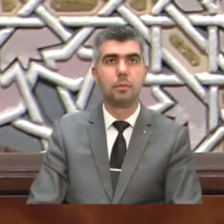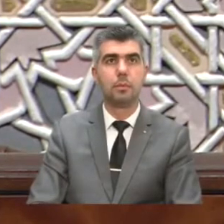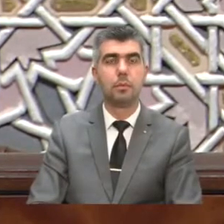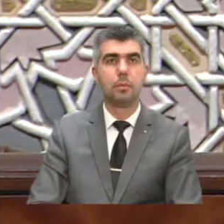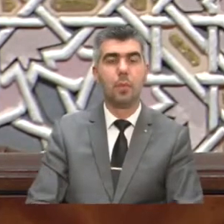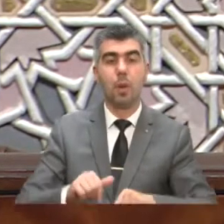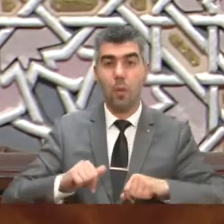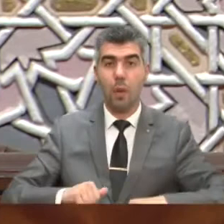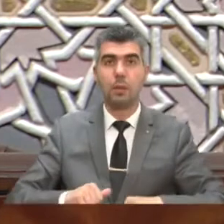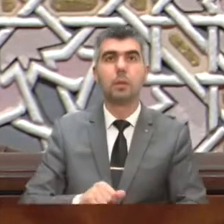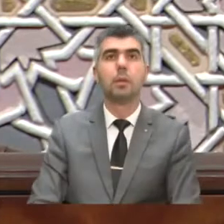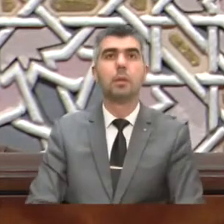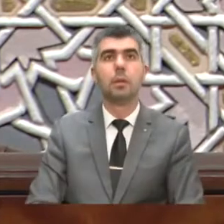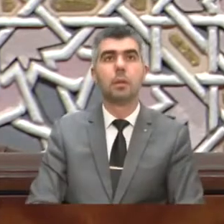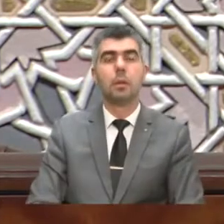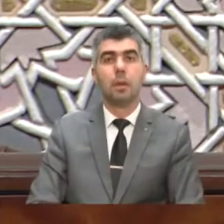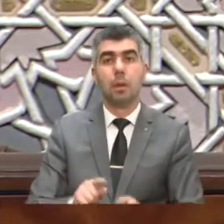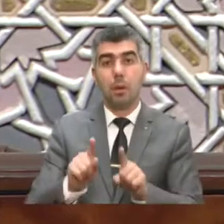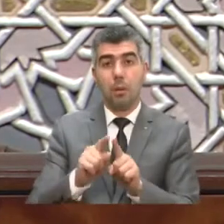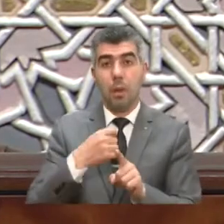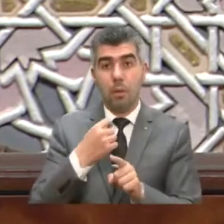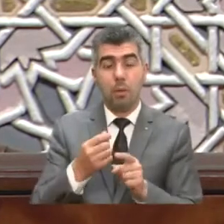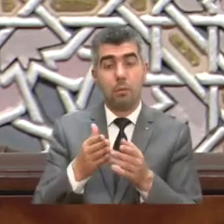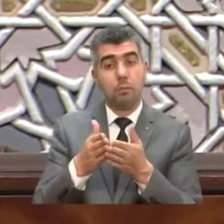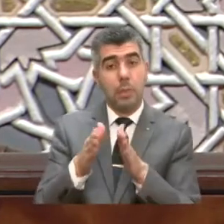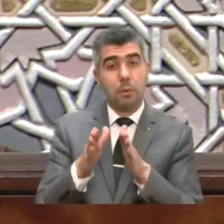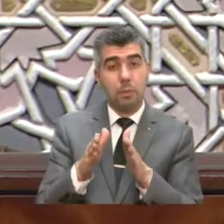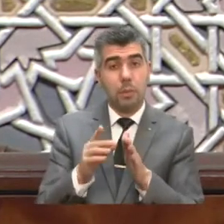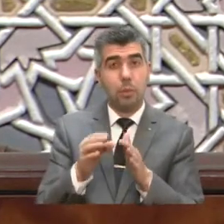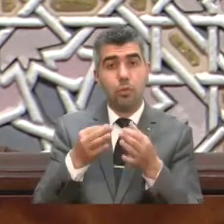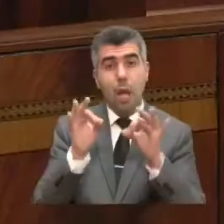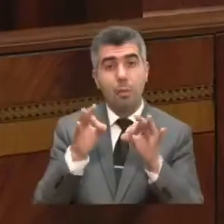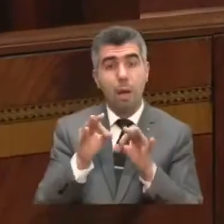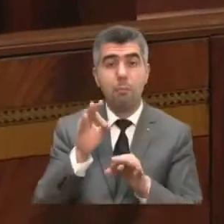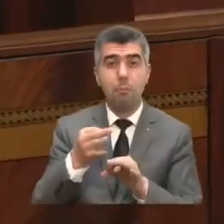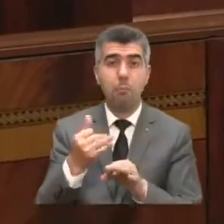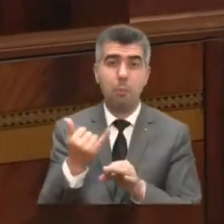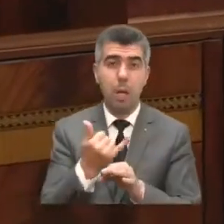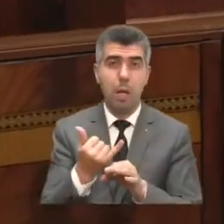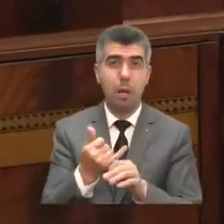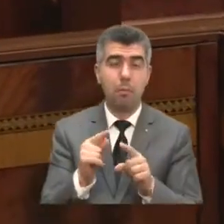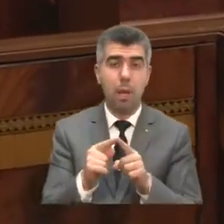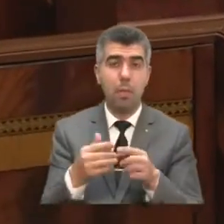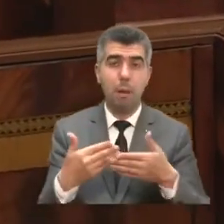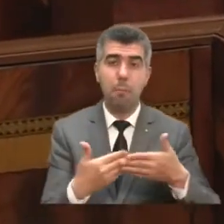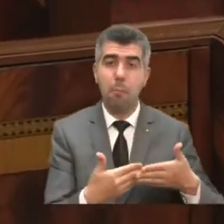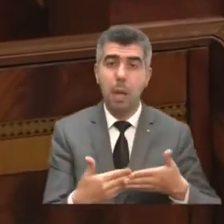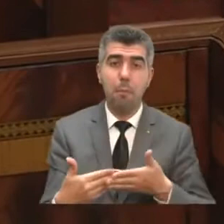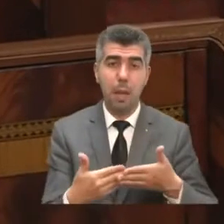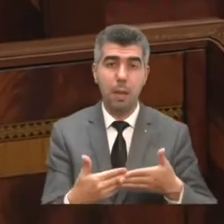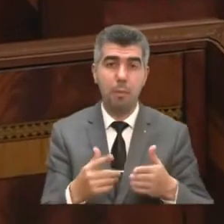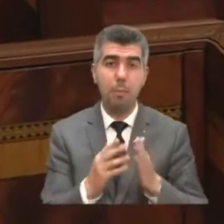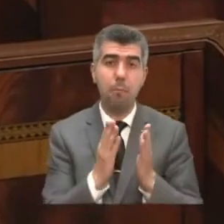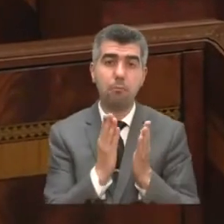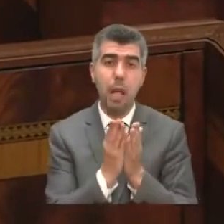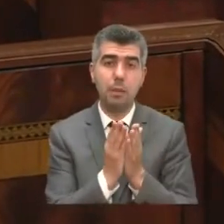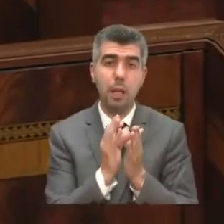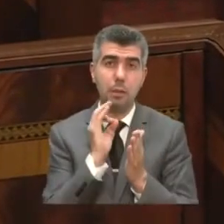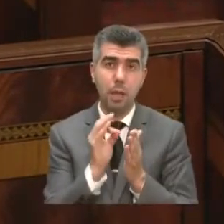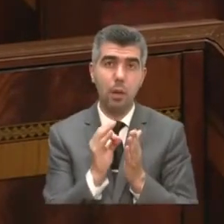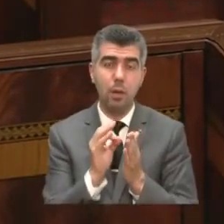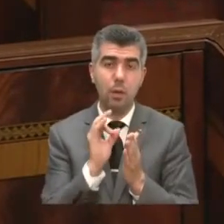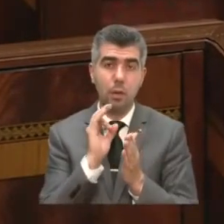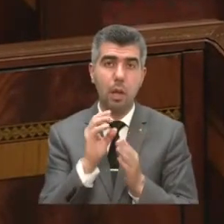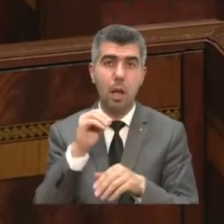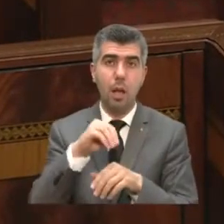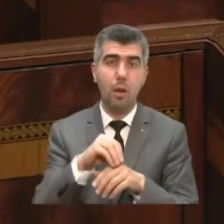السيد الوزير، من جهه كنأكد على المطلب ديال فتح ديال دور الشباب، من جهه ثانيه دور الحضانه ولا رياض الاطفال اللي هي تابعه للقطاع ديالكم